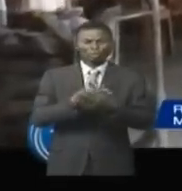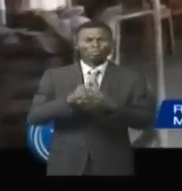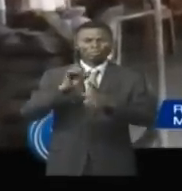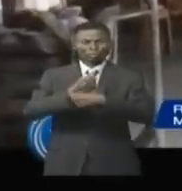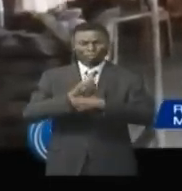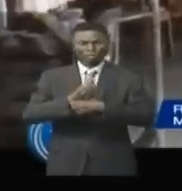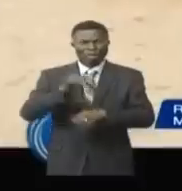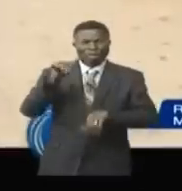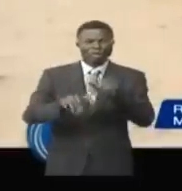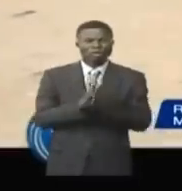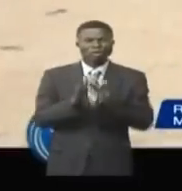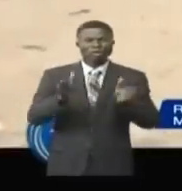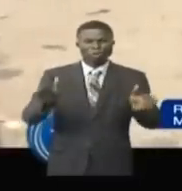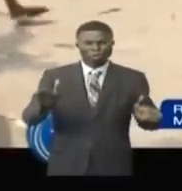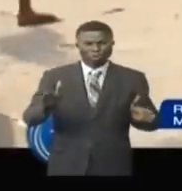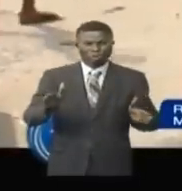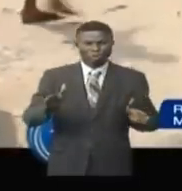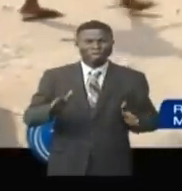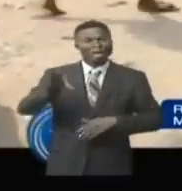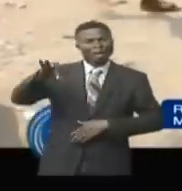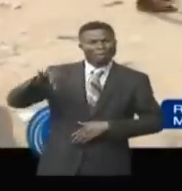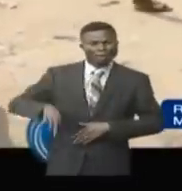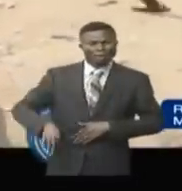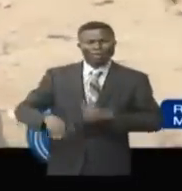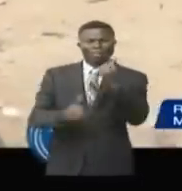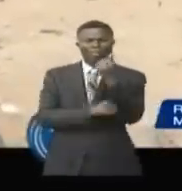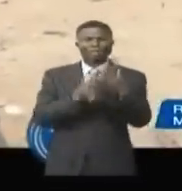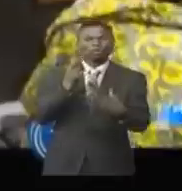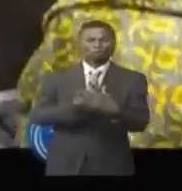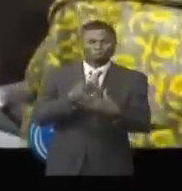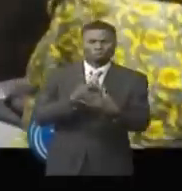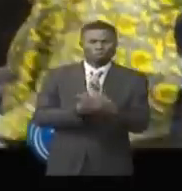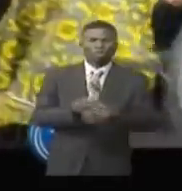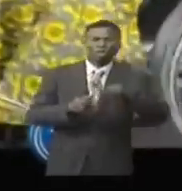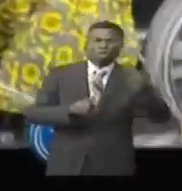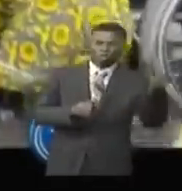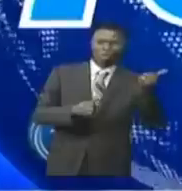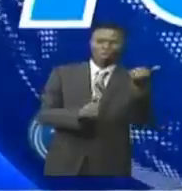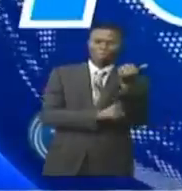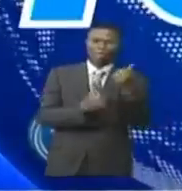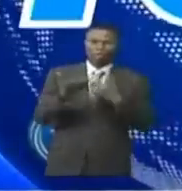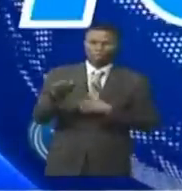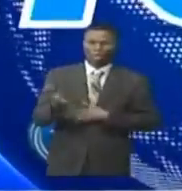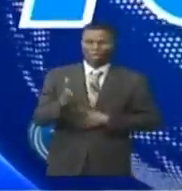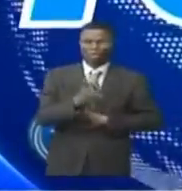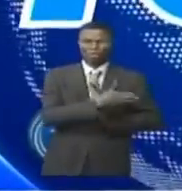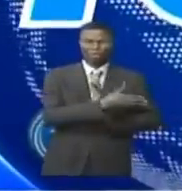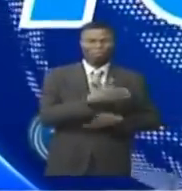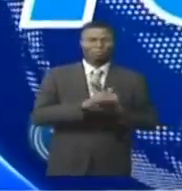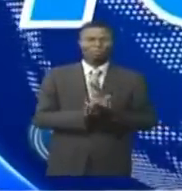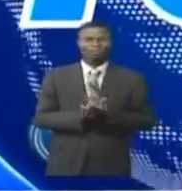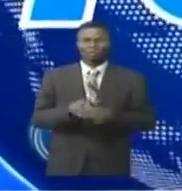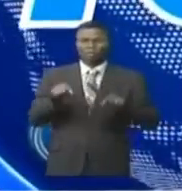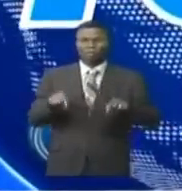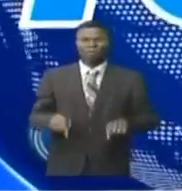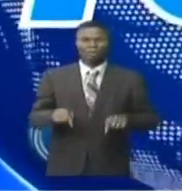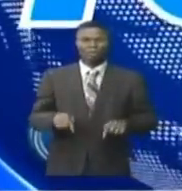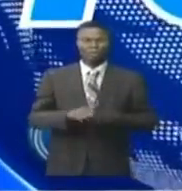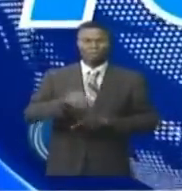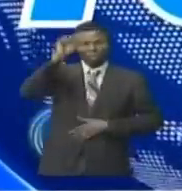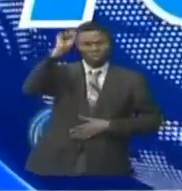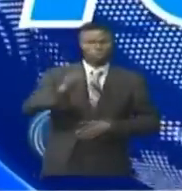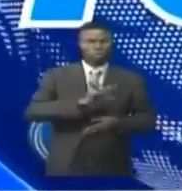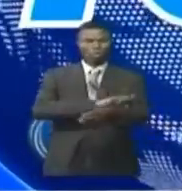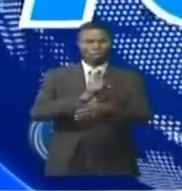d'un secrétariat général au bénéfice de PVH et tant d'autres instruments. Allons à présent dans le sud Kivu,